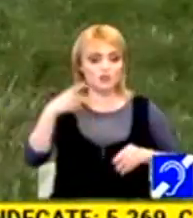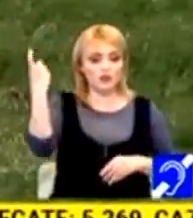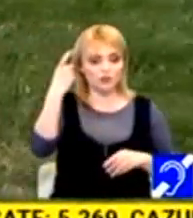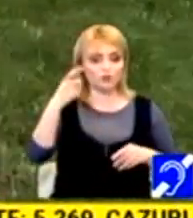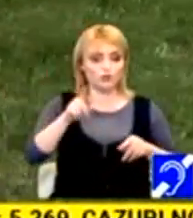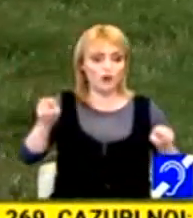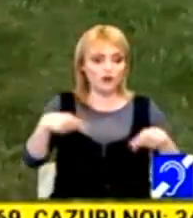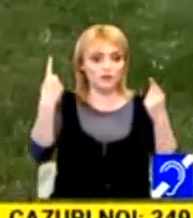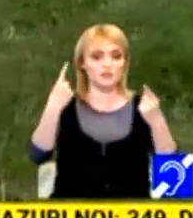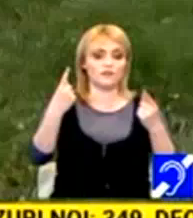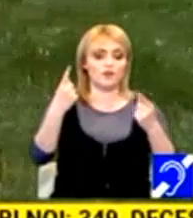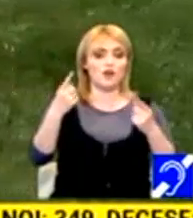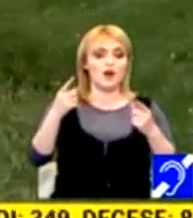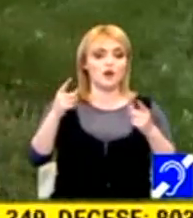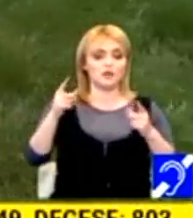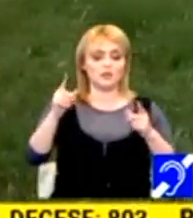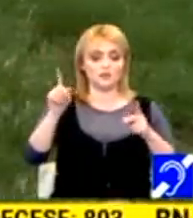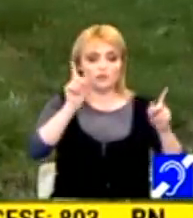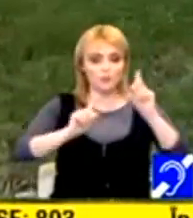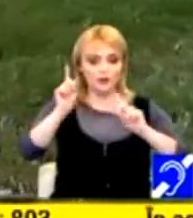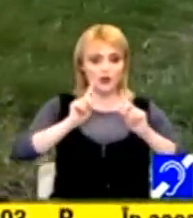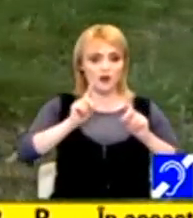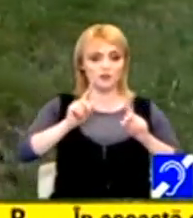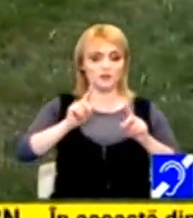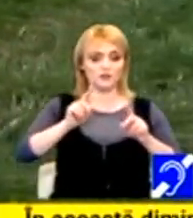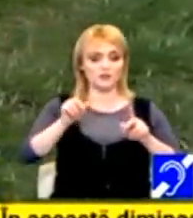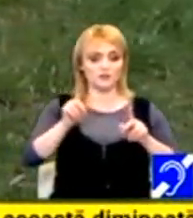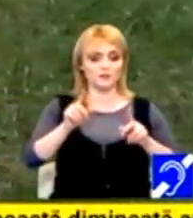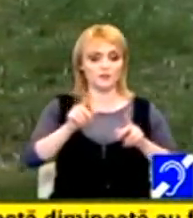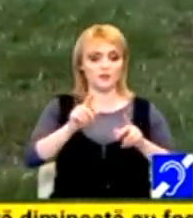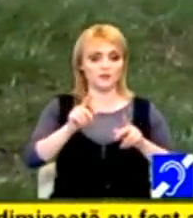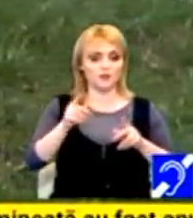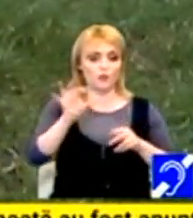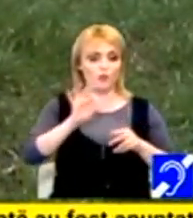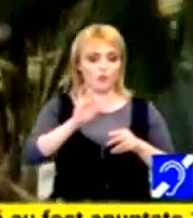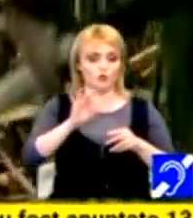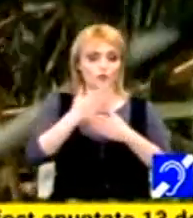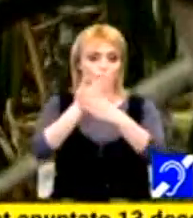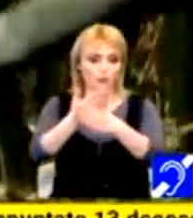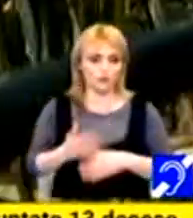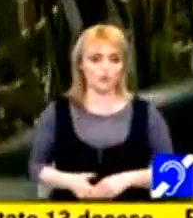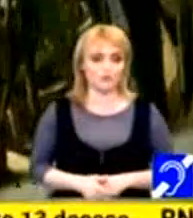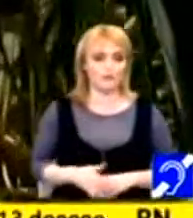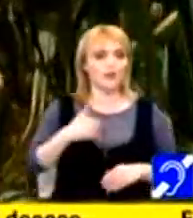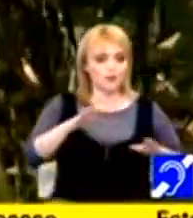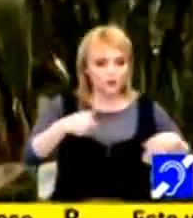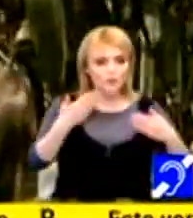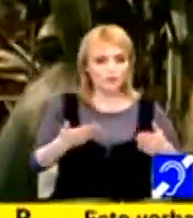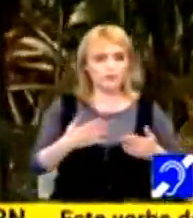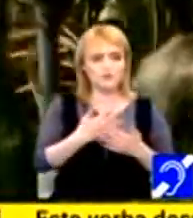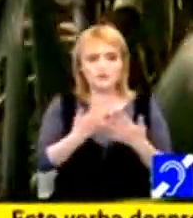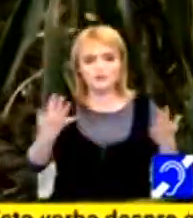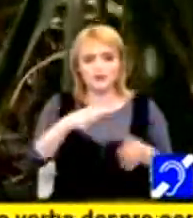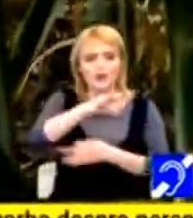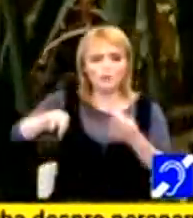o ședință a Parlamentului și să prezinte un plan anticriză pentru depășirea acestei situații grave. Noi am propus mai multe